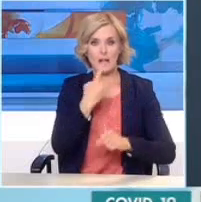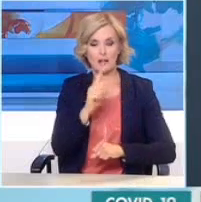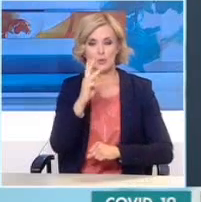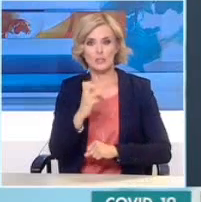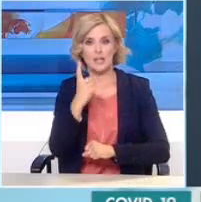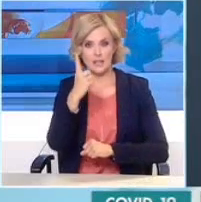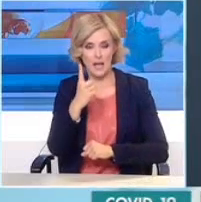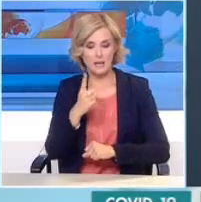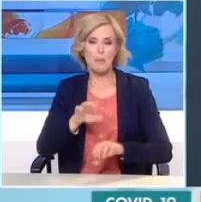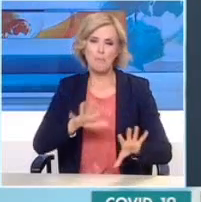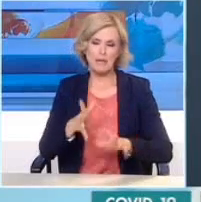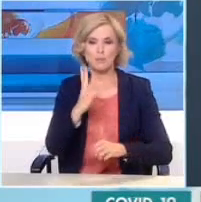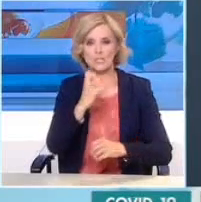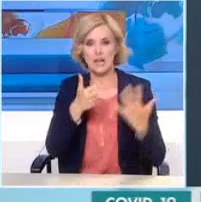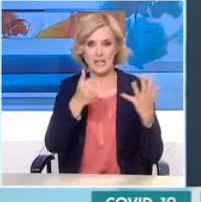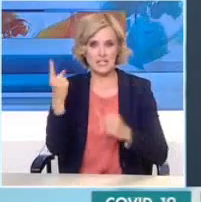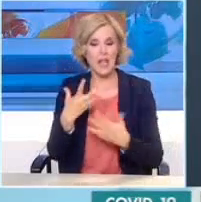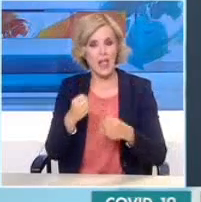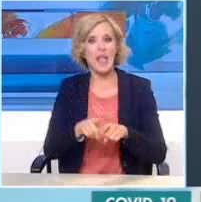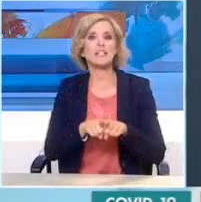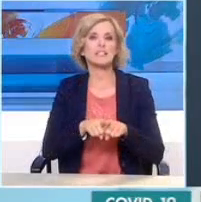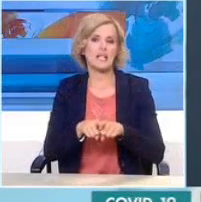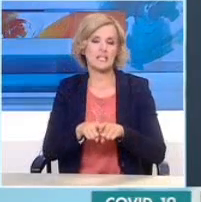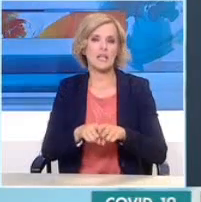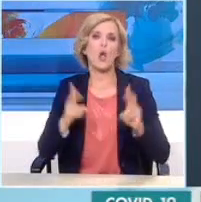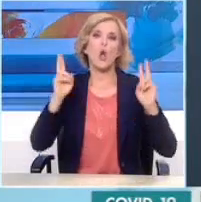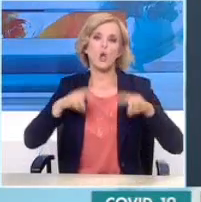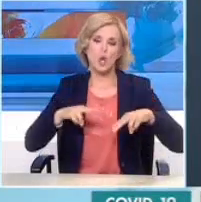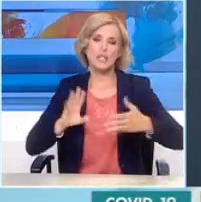1.131, το 46%, είναι σχετιζόμενα με ήδη γνωστό κρούσμα.